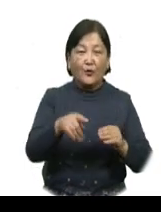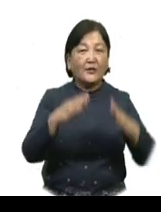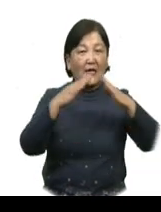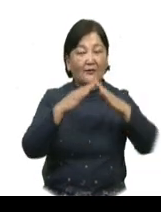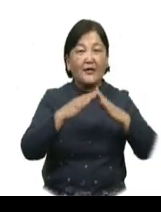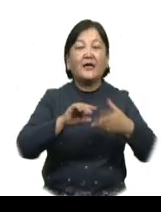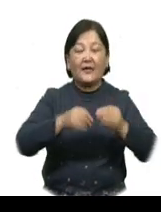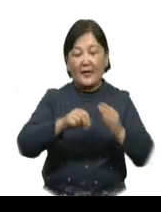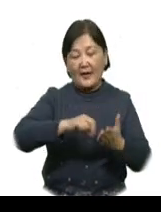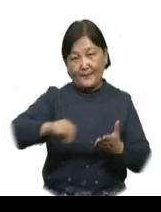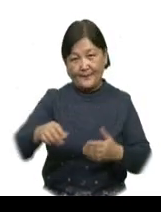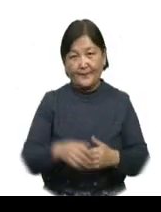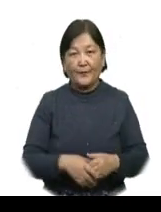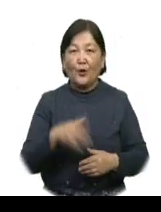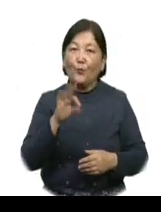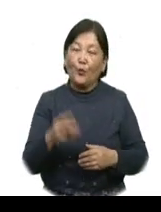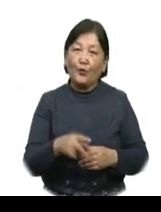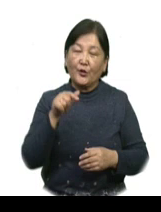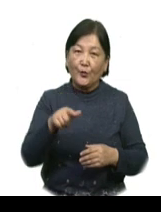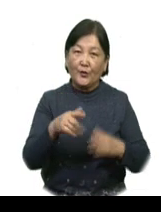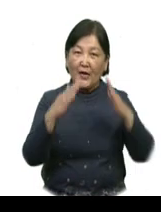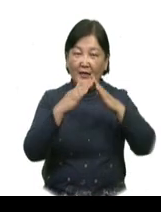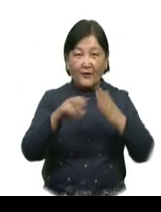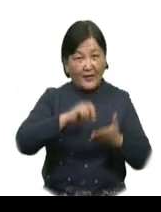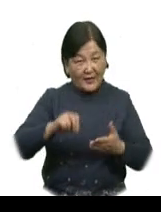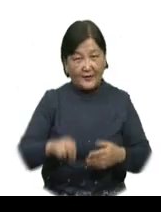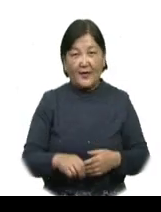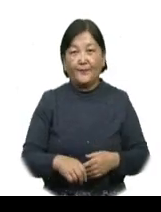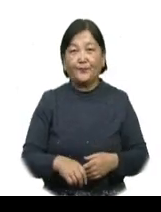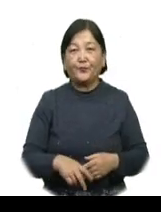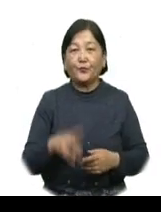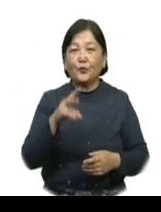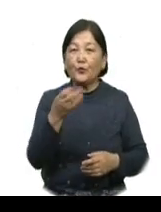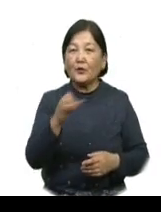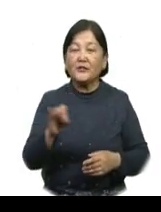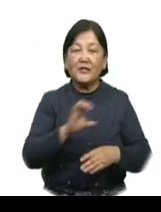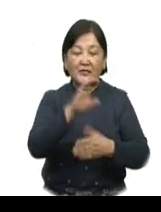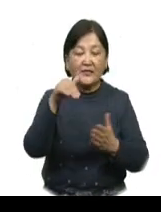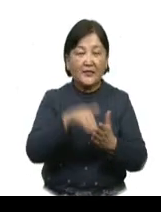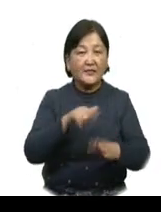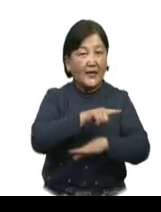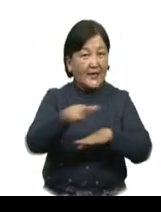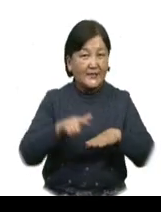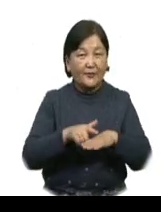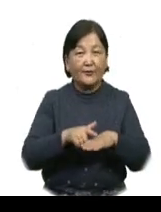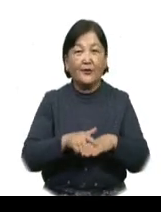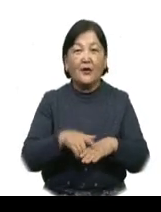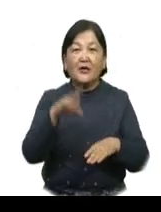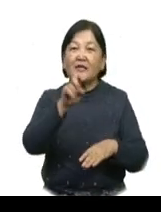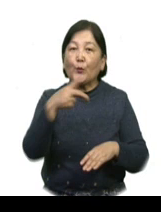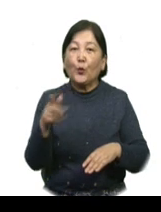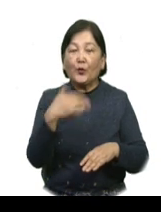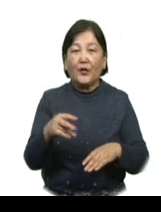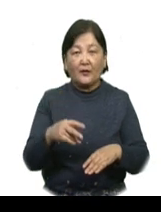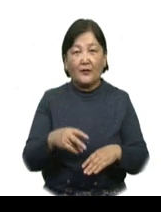даалгаврыг гүйцэтгээрэй. За мөн энэ даалгаврыг хийхдээ та нар үндэсний статистикийн газар болон мөн